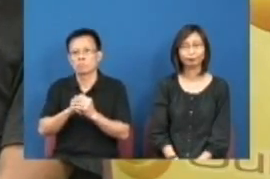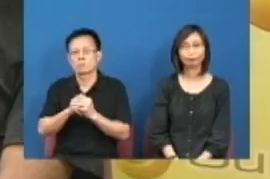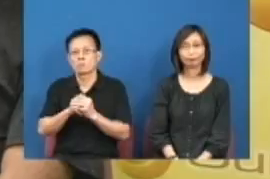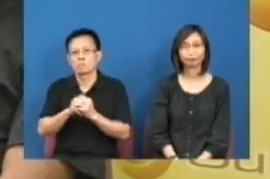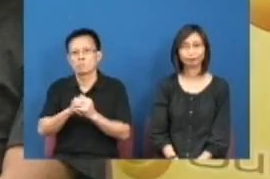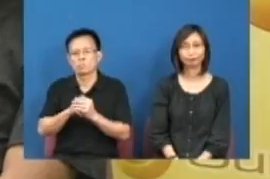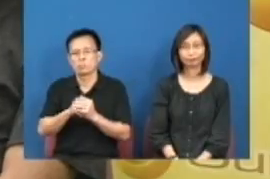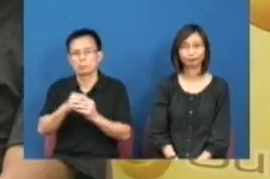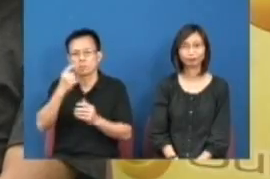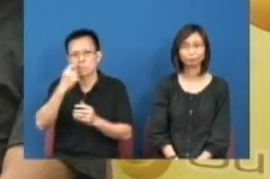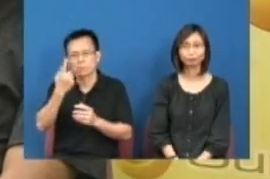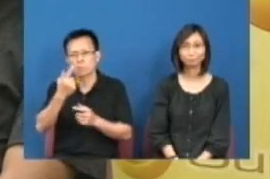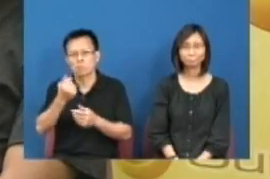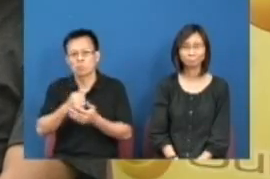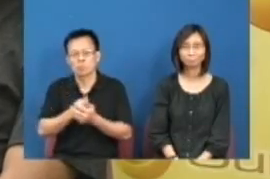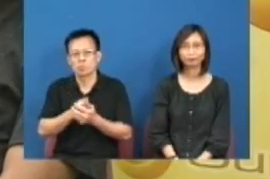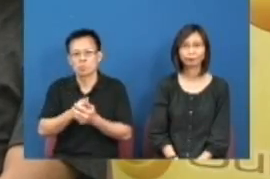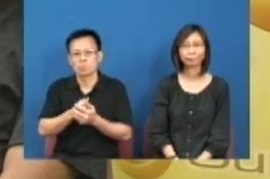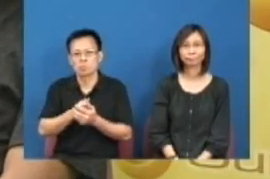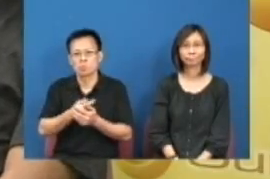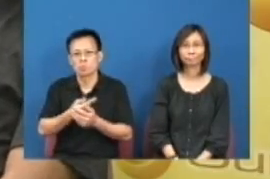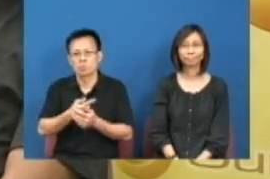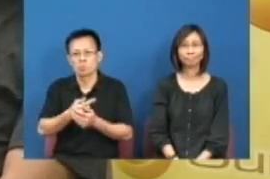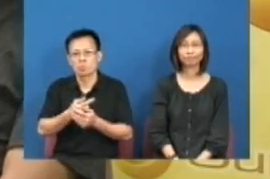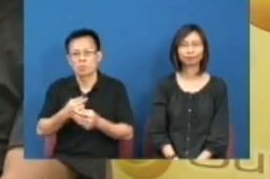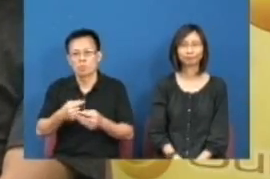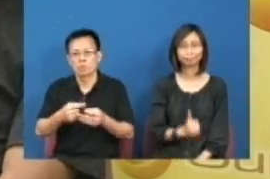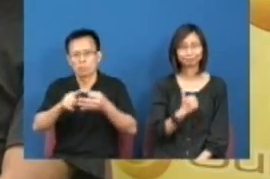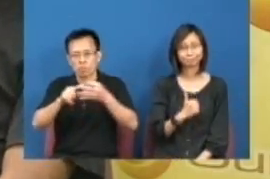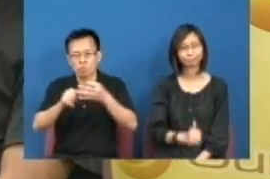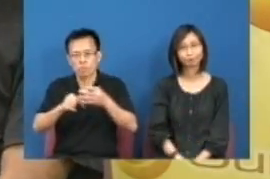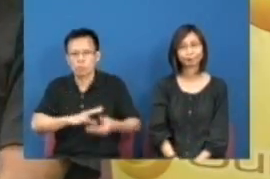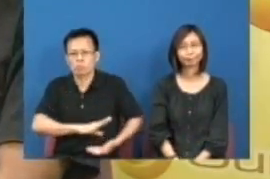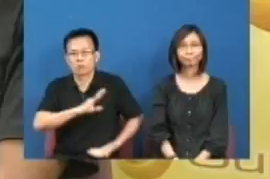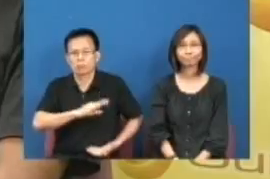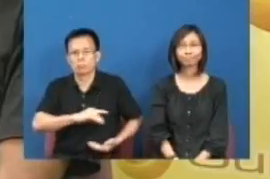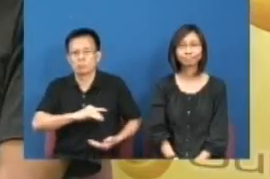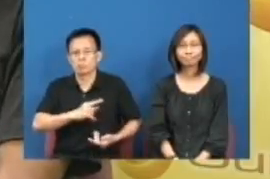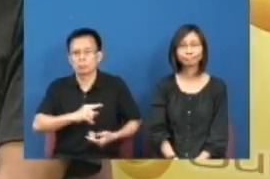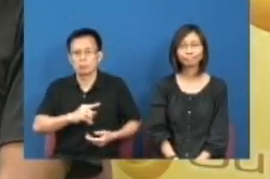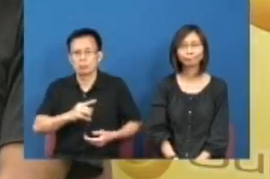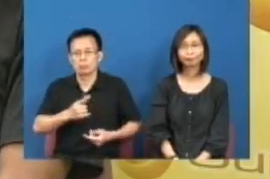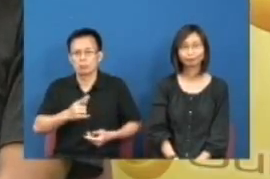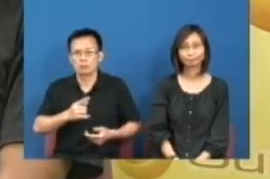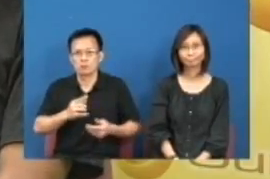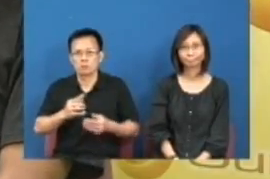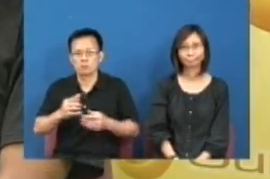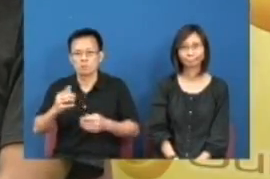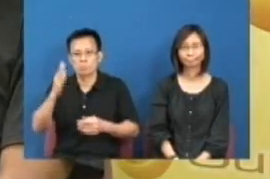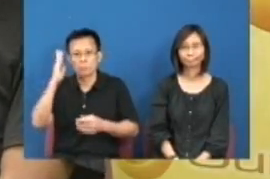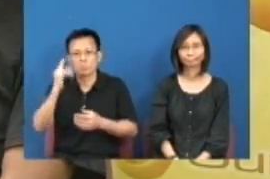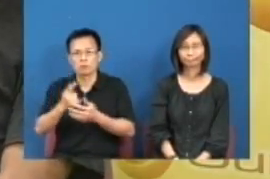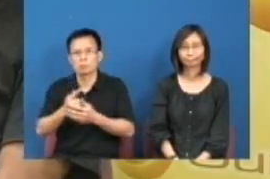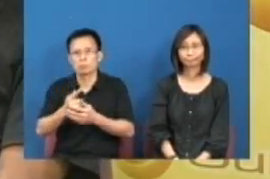黃光亞同李嘉誠喺度依入入，咪就反而同阿郭炳湘佢哋多啲啦。係 啊， 咁即係其實呢一個亦都係一個佢哋